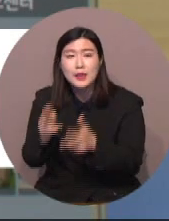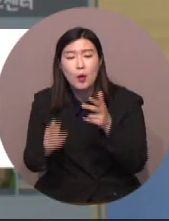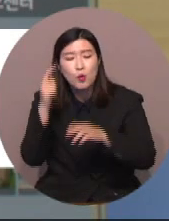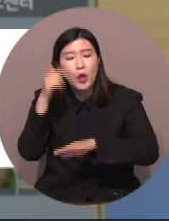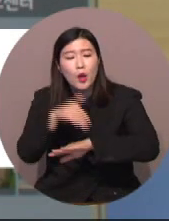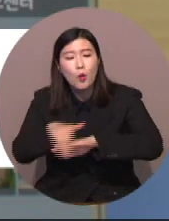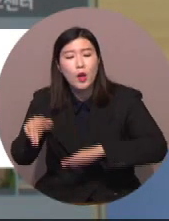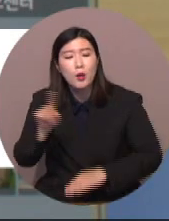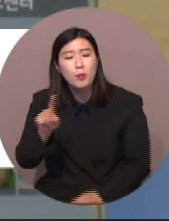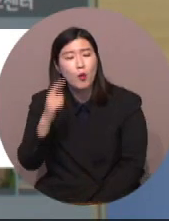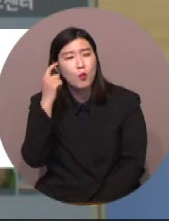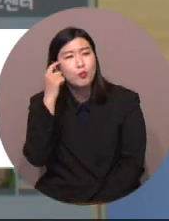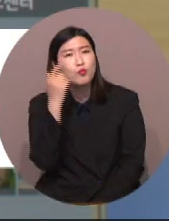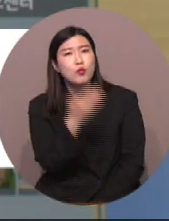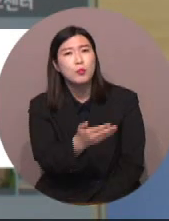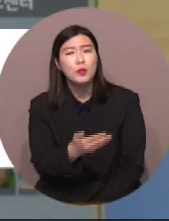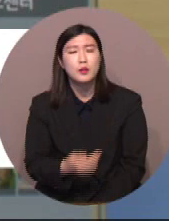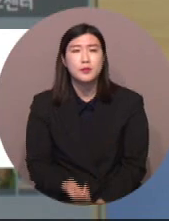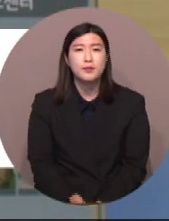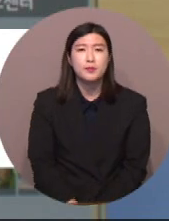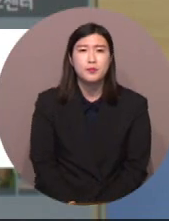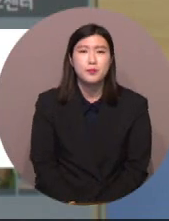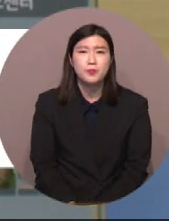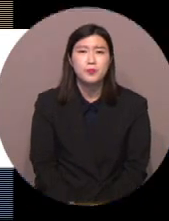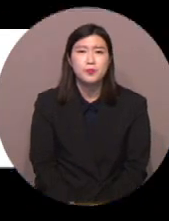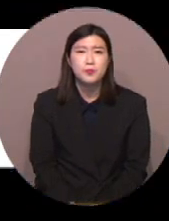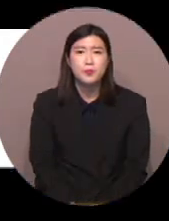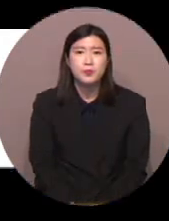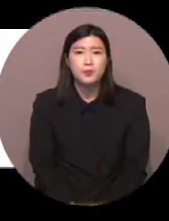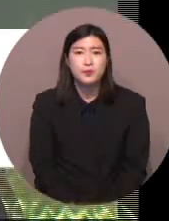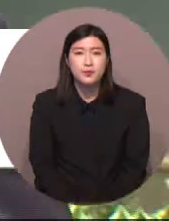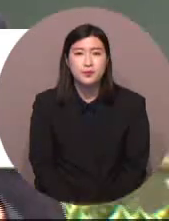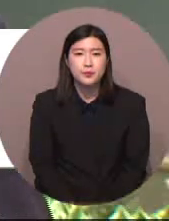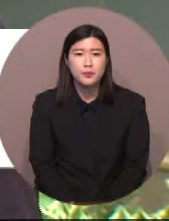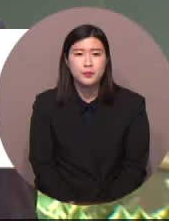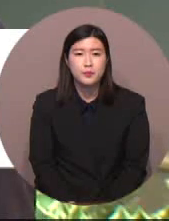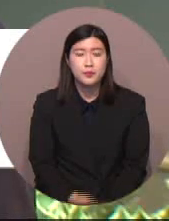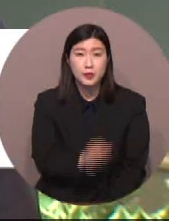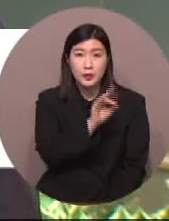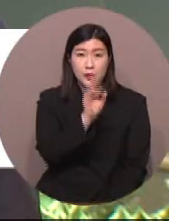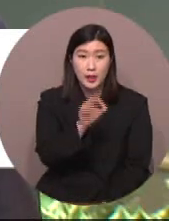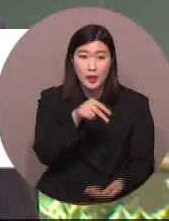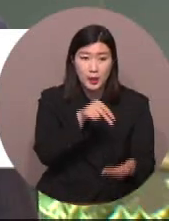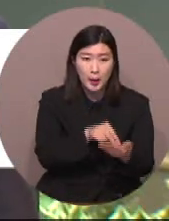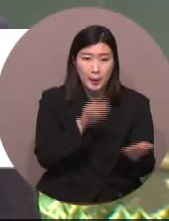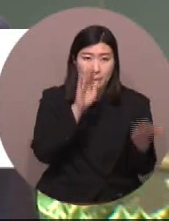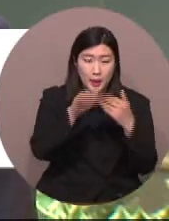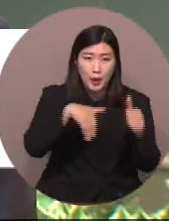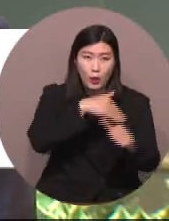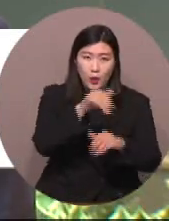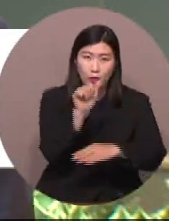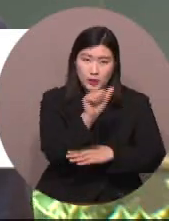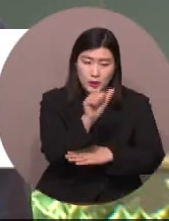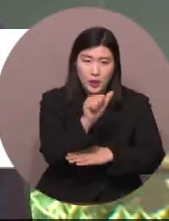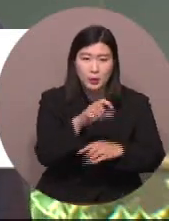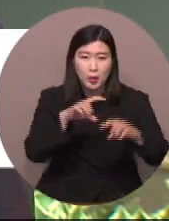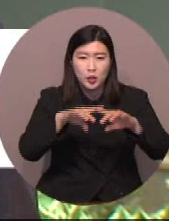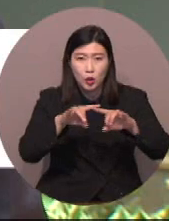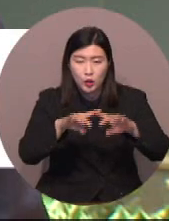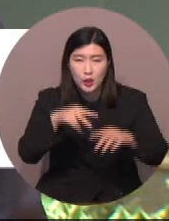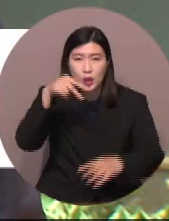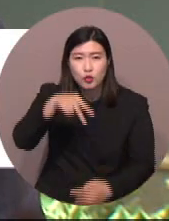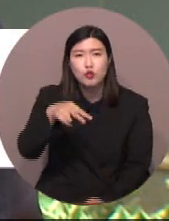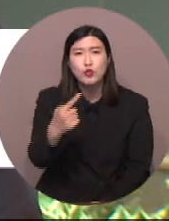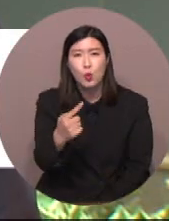신산업 육성에 대한 계획이 어떤게 있는지 좀 궁금합니다 미래환경 차 전기차 아니면 수치 하면 되는데